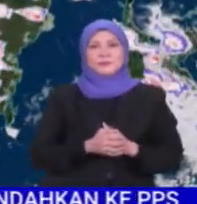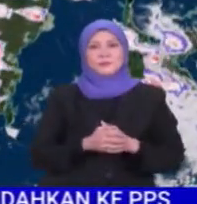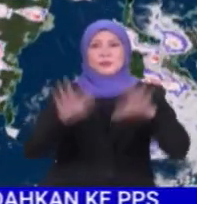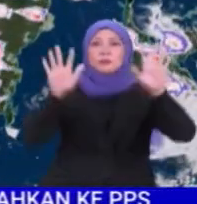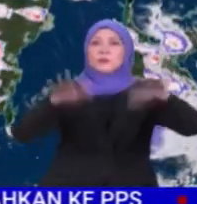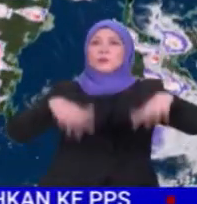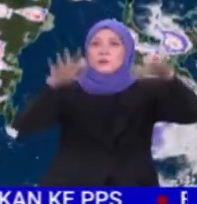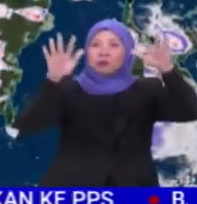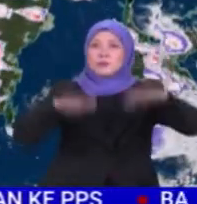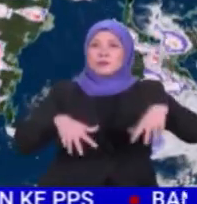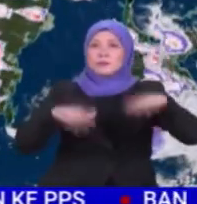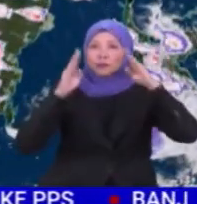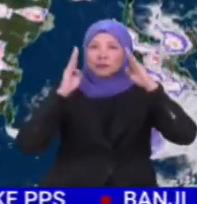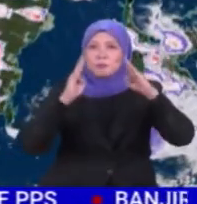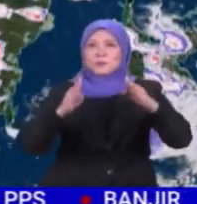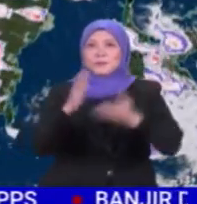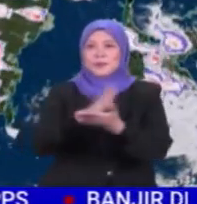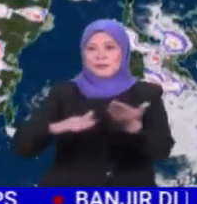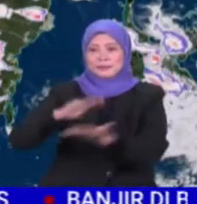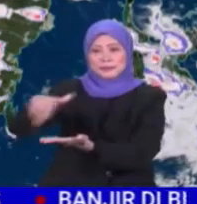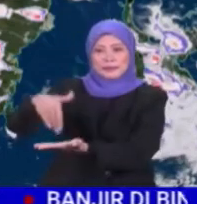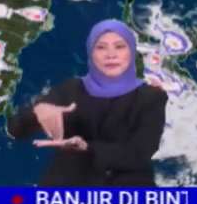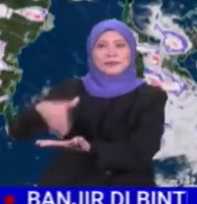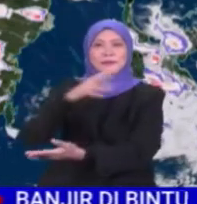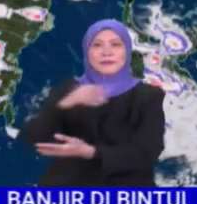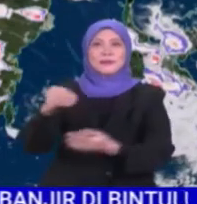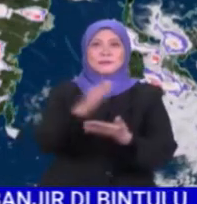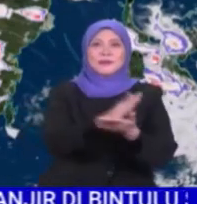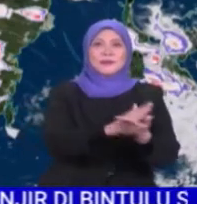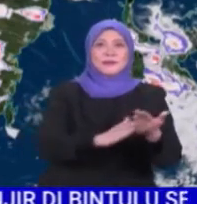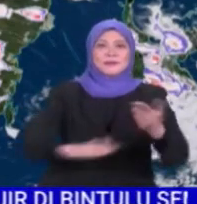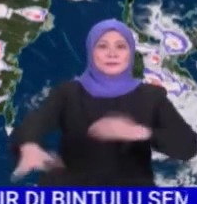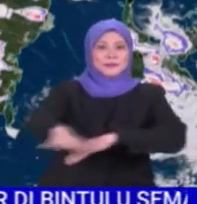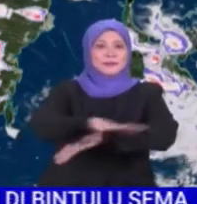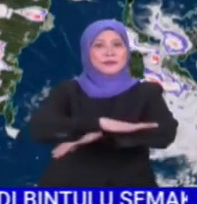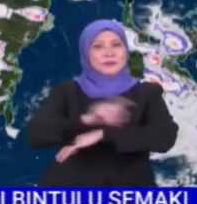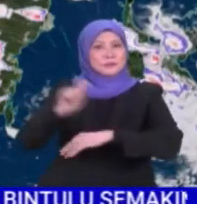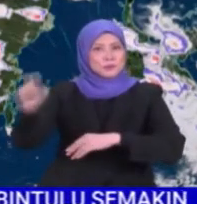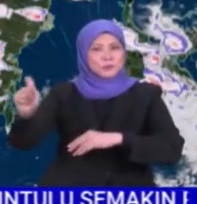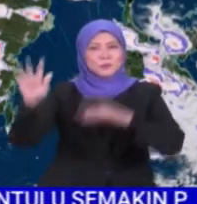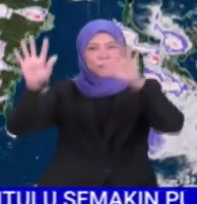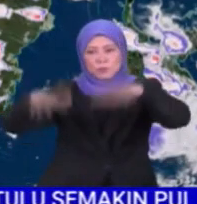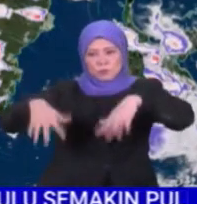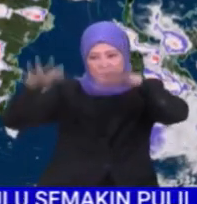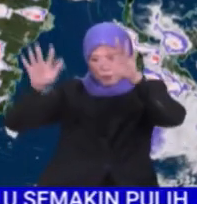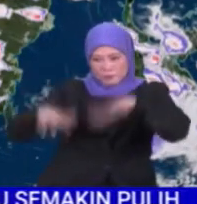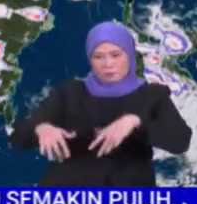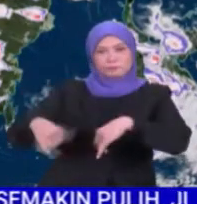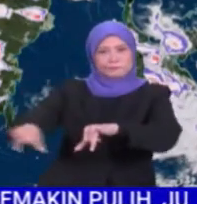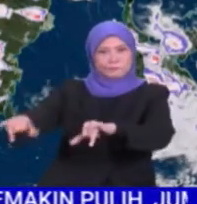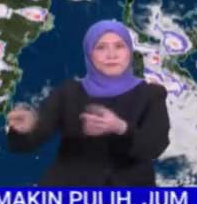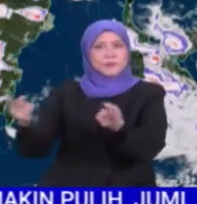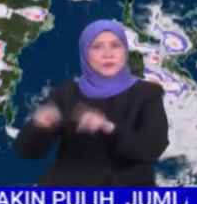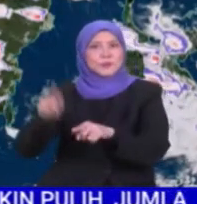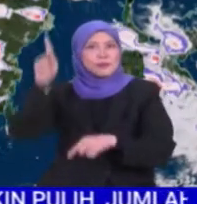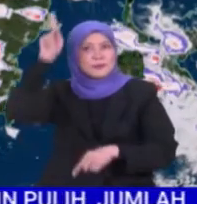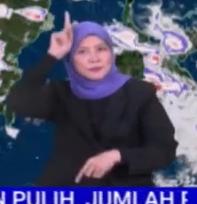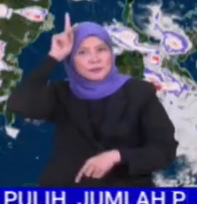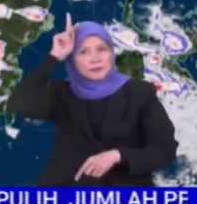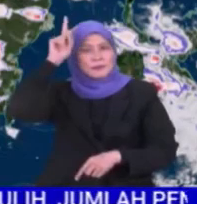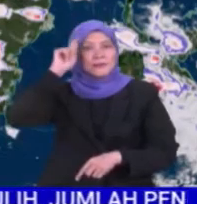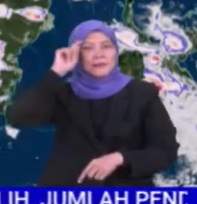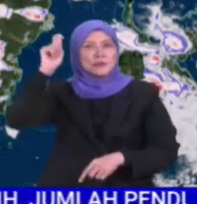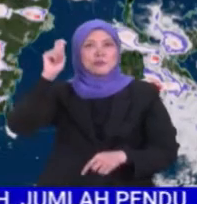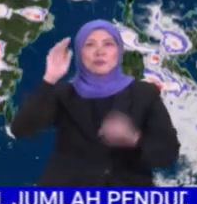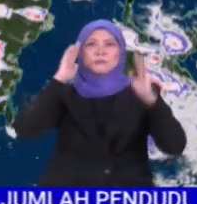hujannya ia lebih tertumpu di bahagian tengah dan juga di bahagian pantai timur. Hujan lebat kini sedang berlaku di negeri Kelantan,